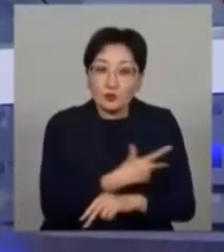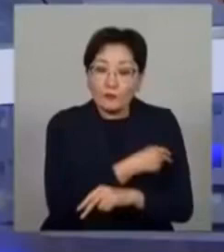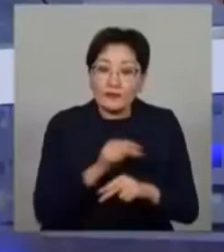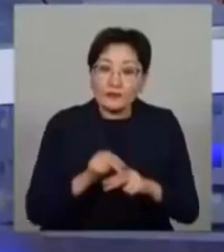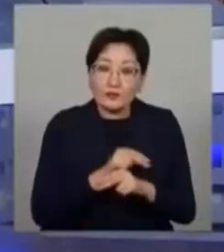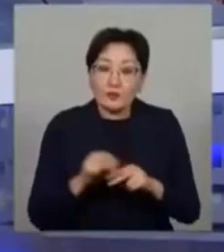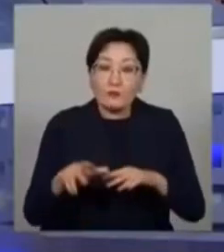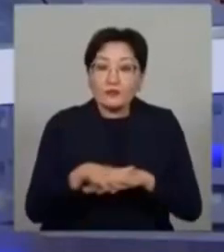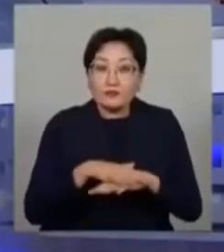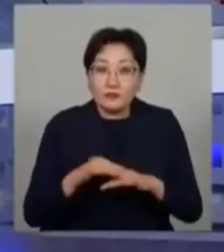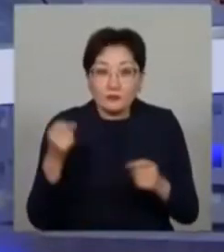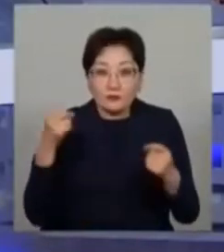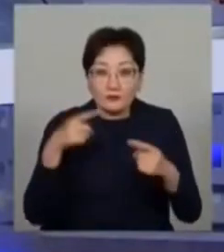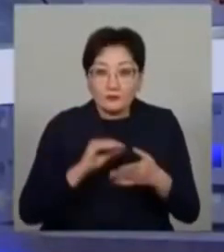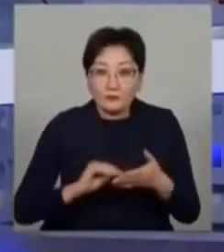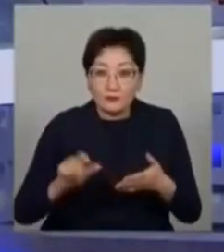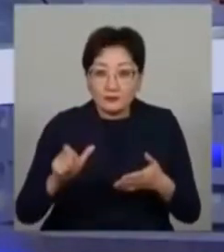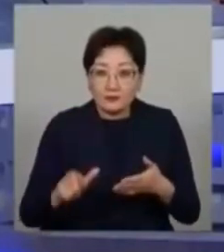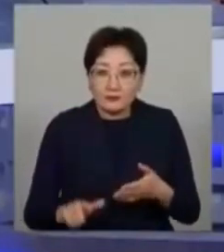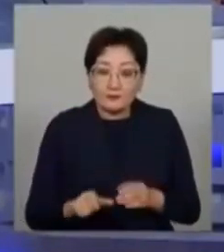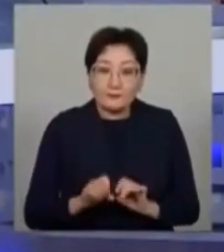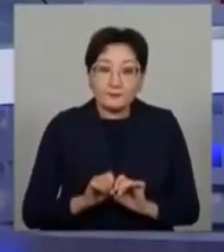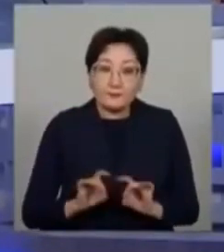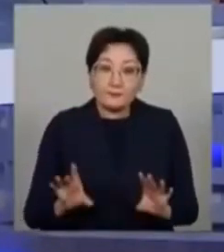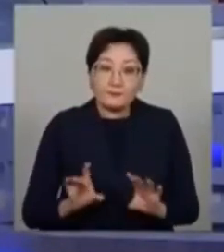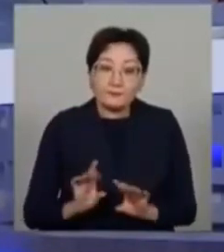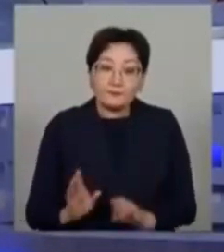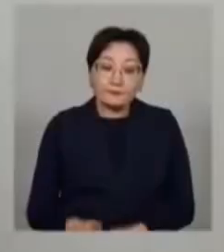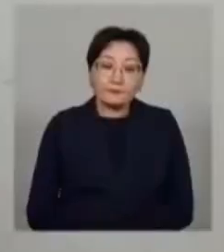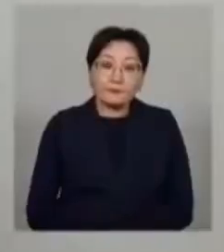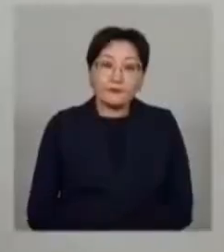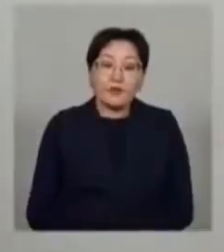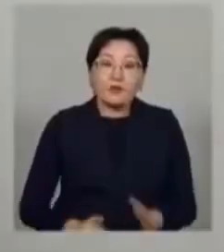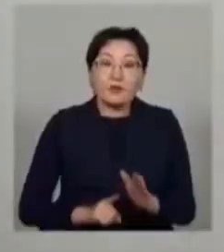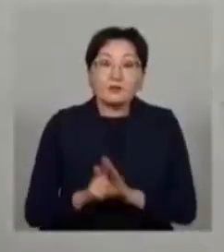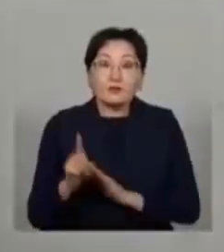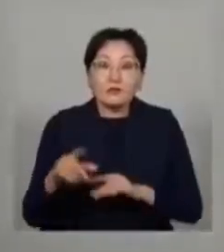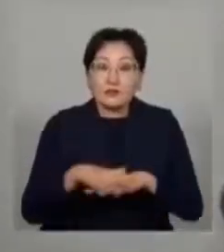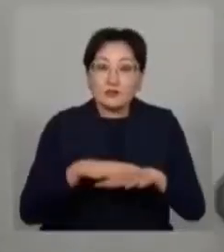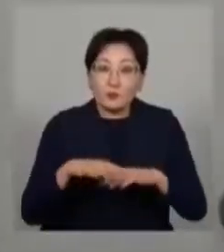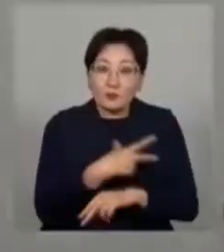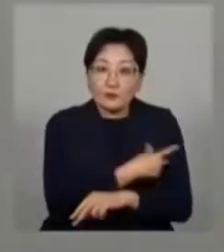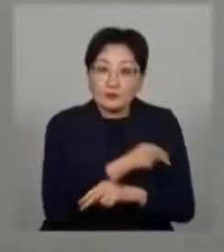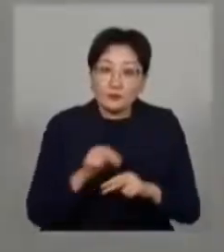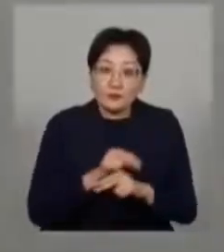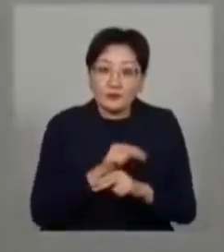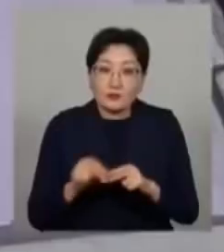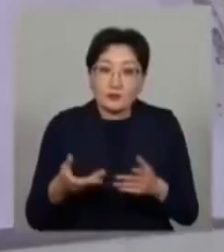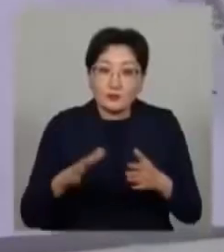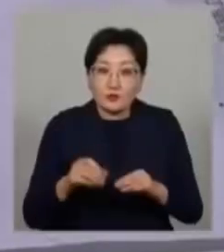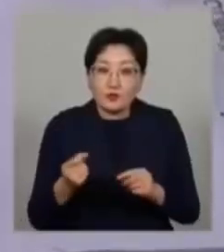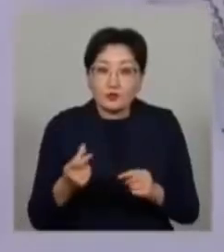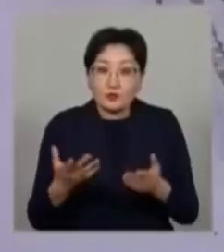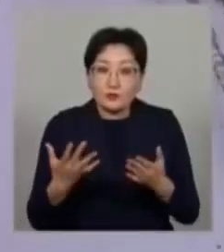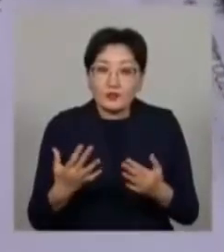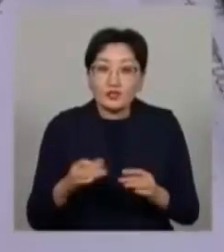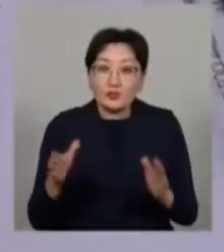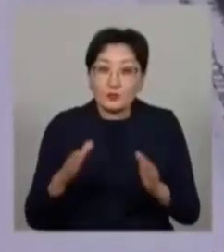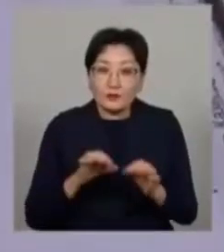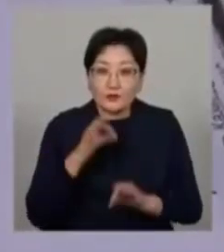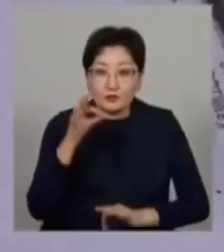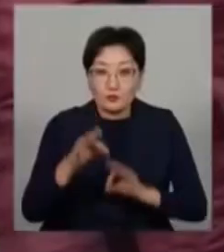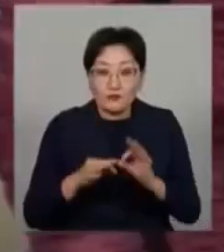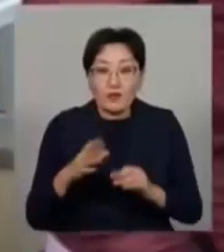иммунизацию населения, выяснял Диас Махамбетов. До начала массовой вакцинации алматинцев остается чуть меньше суток.